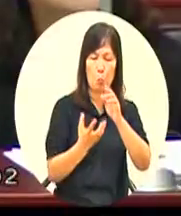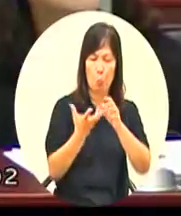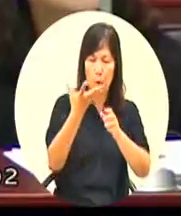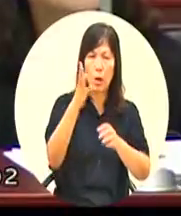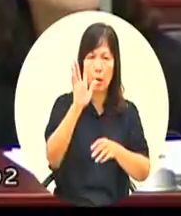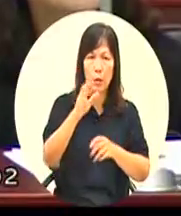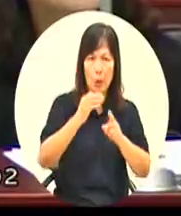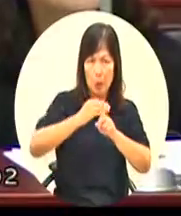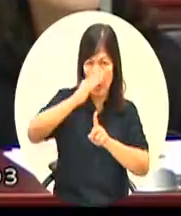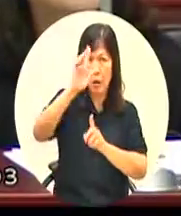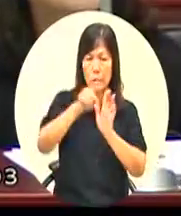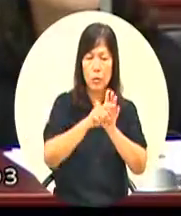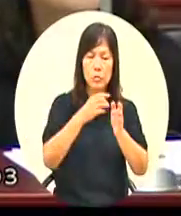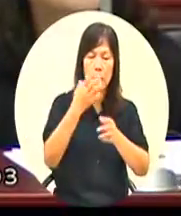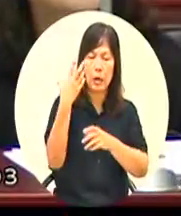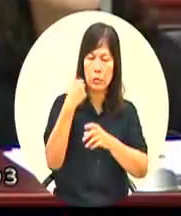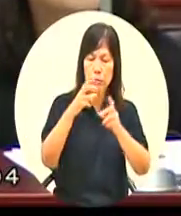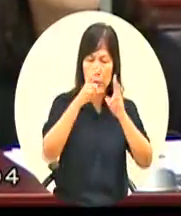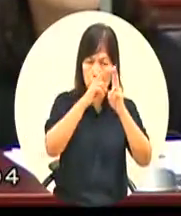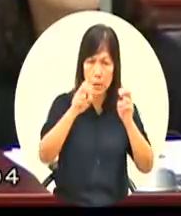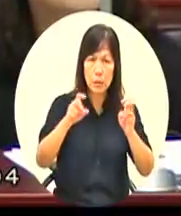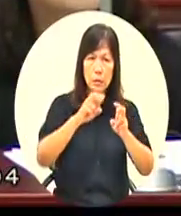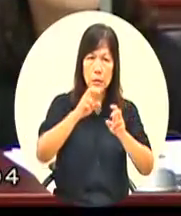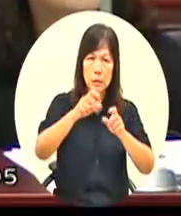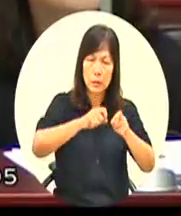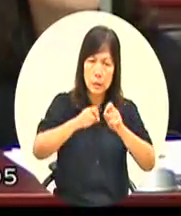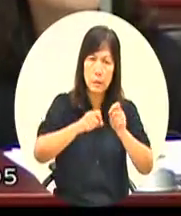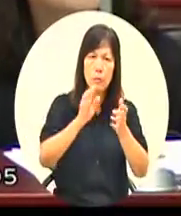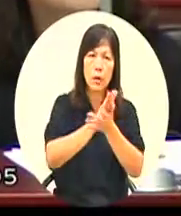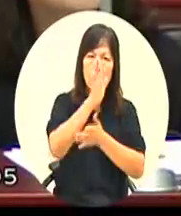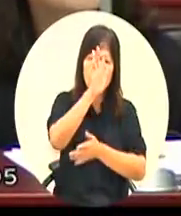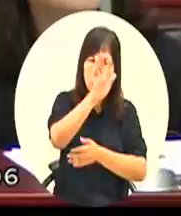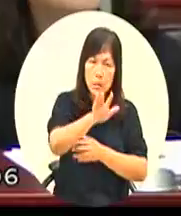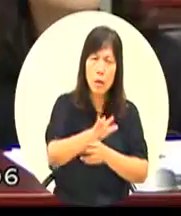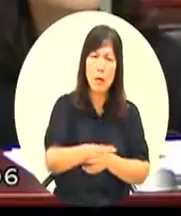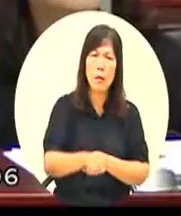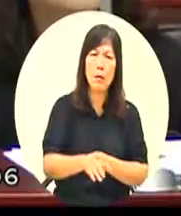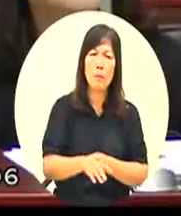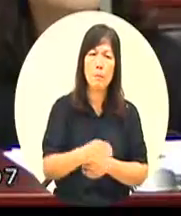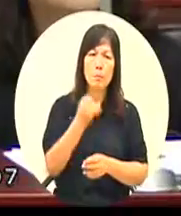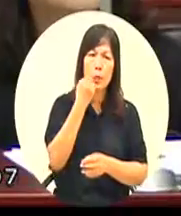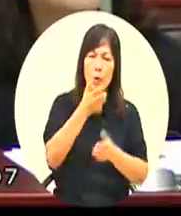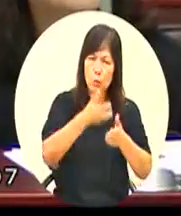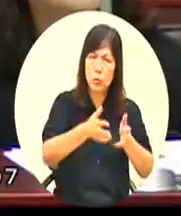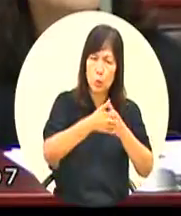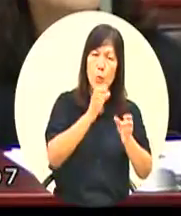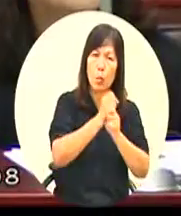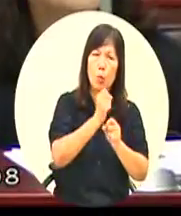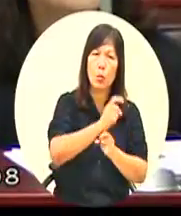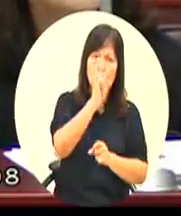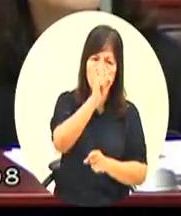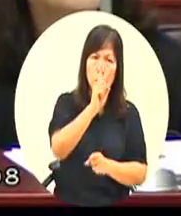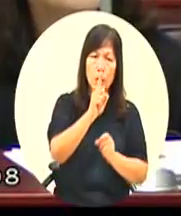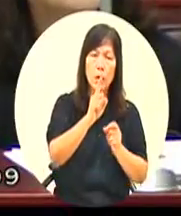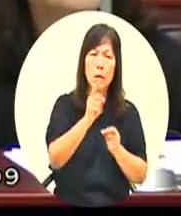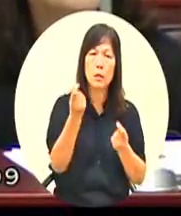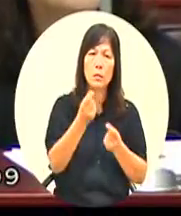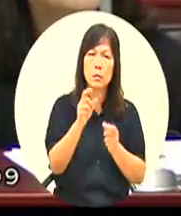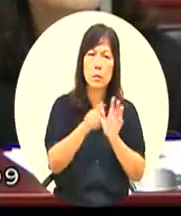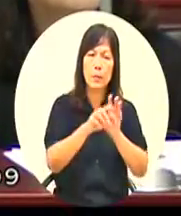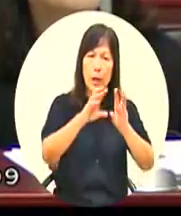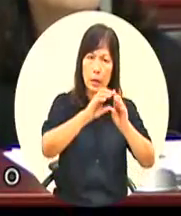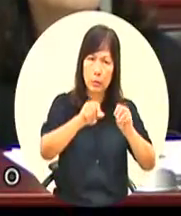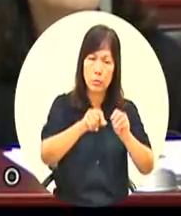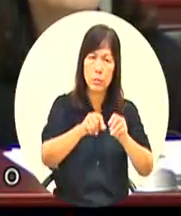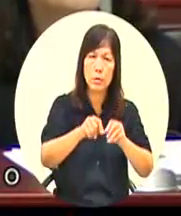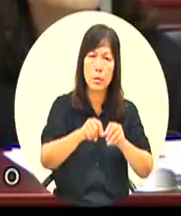们整个旧城计划未来有一个最重要的工作，就是要把土地的部分